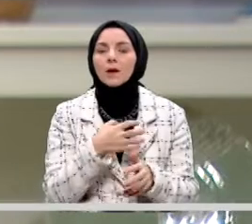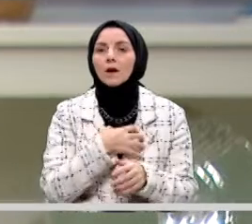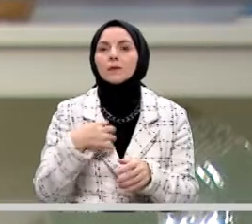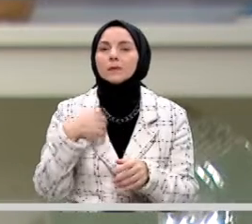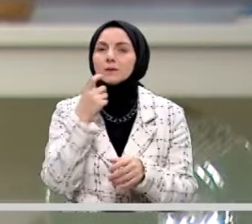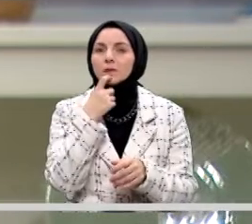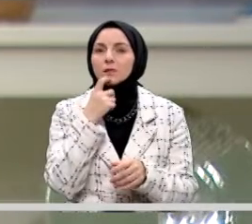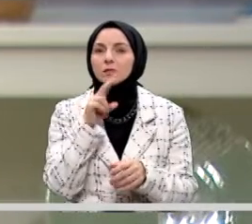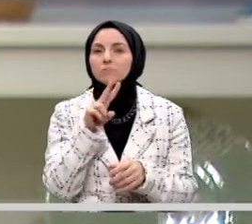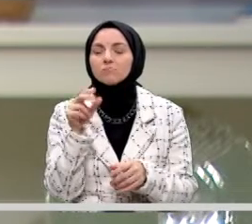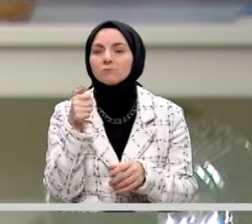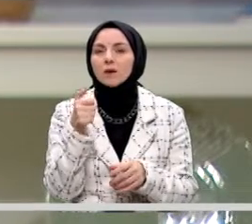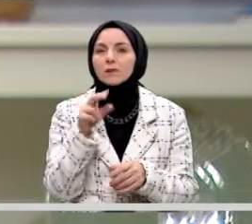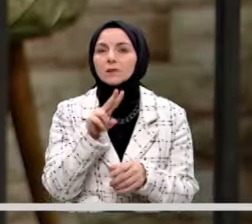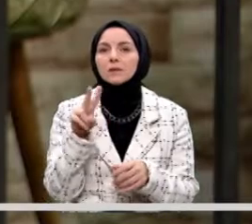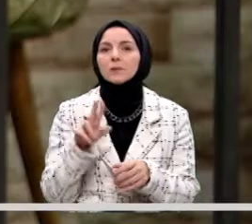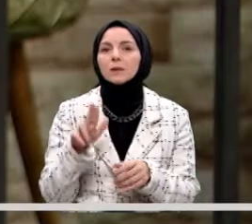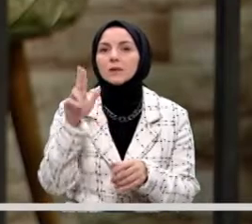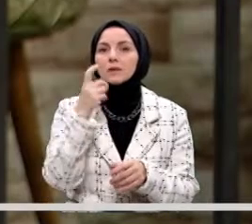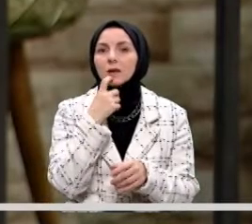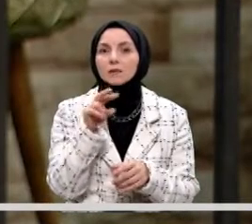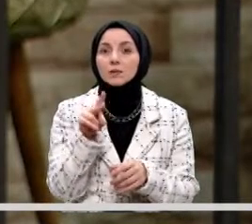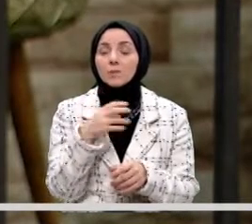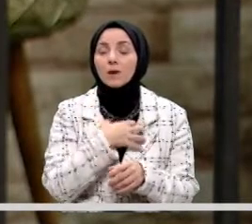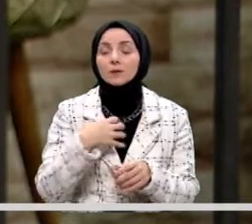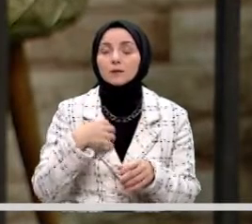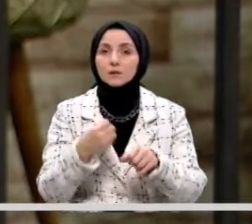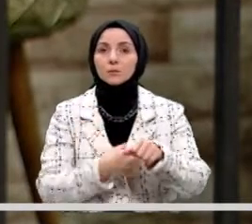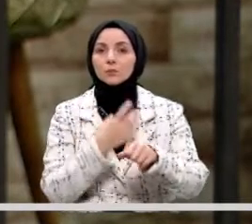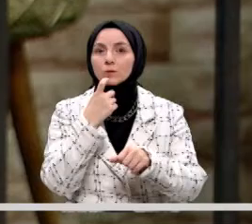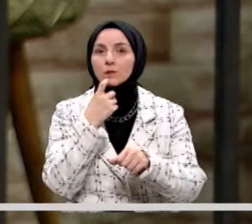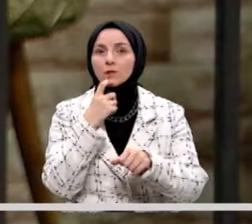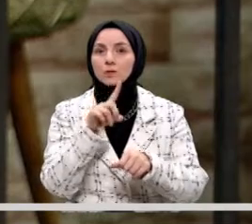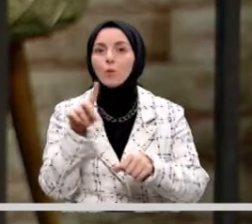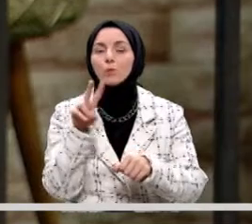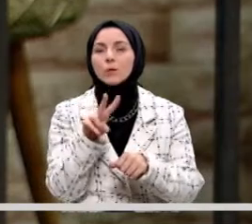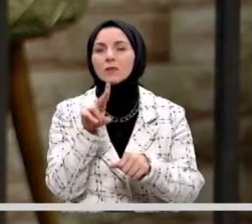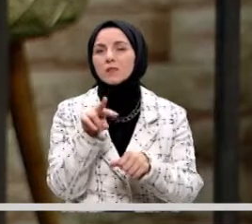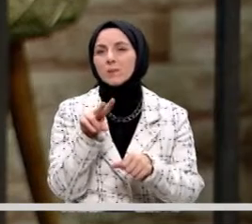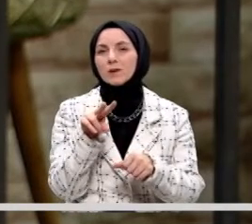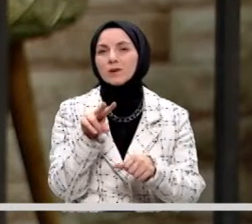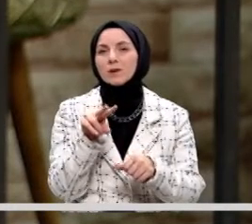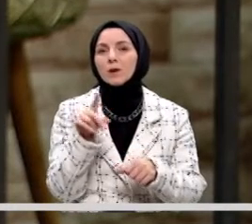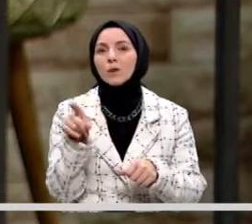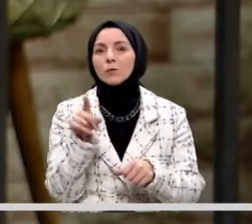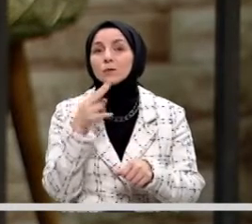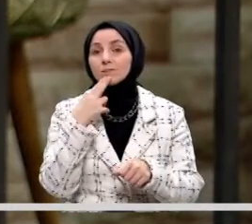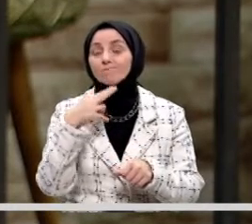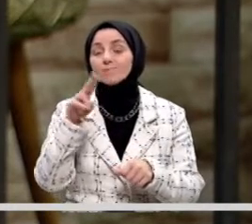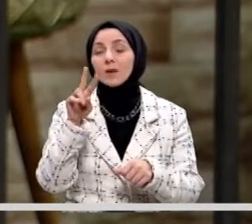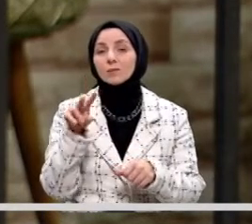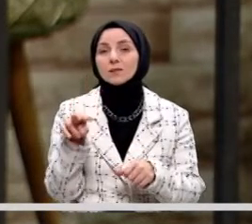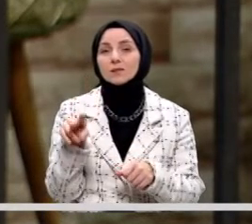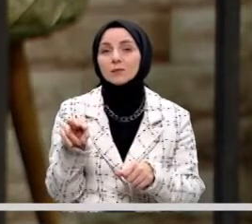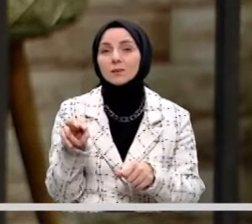26 27 gibi genç bir anne annenin Duygu yaşı 12 onların ablası